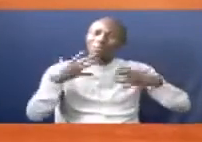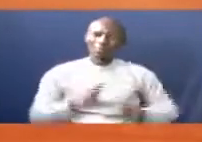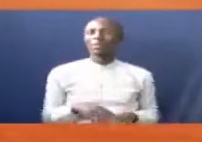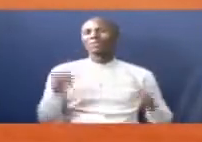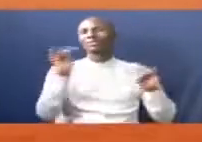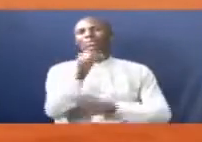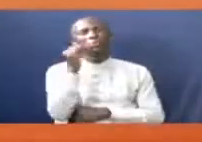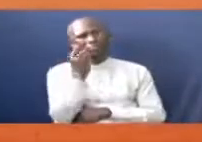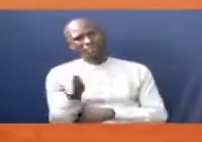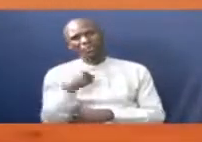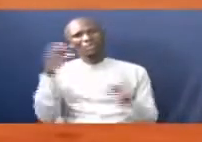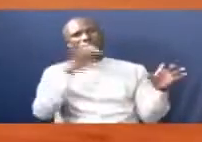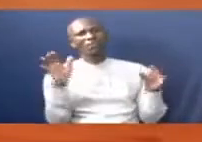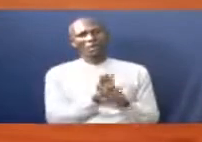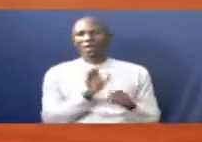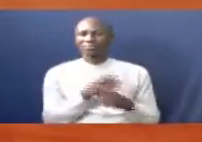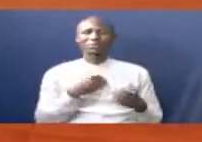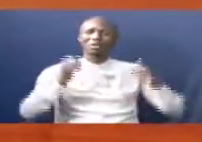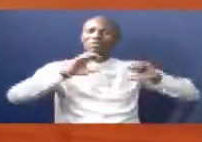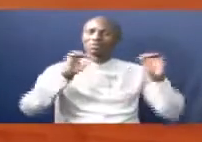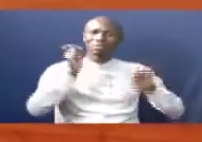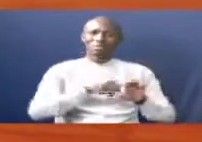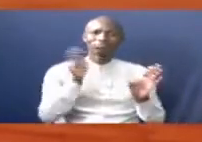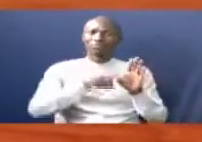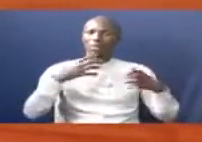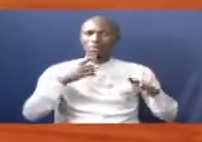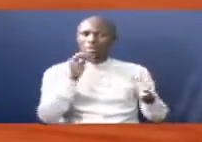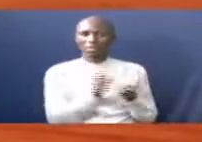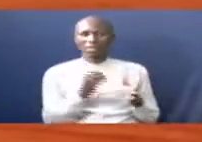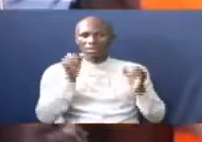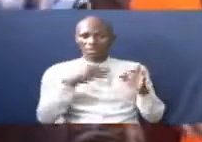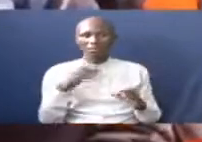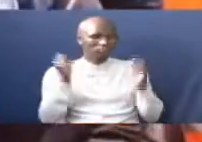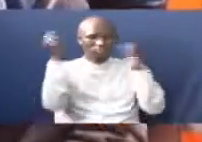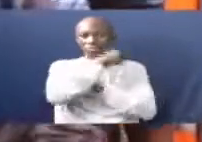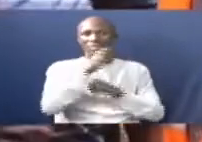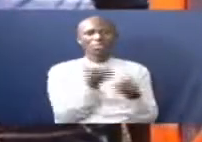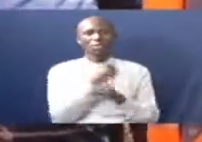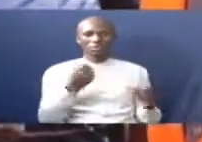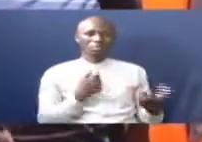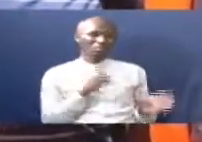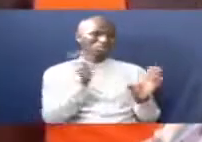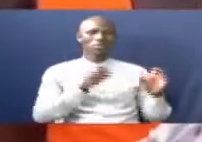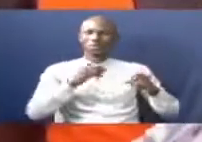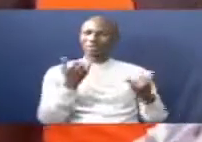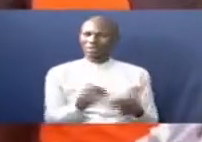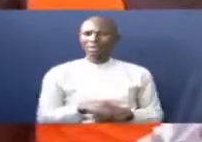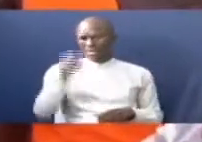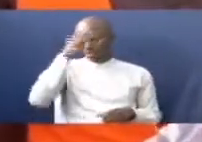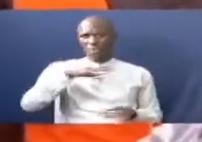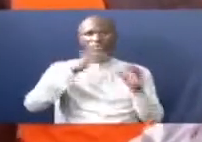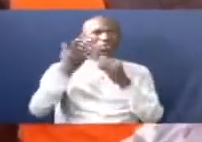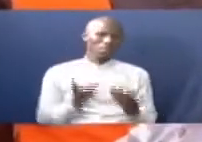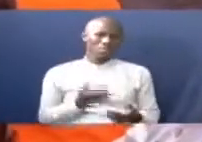mekala amuje ndo thini ndo na te guana ukile wo igwa mundu akagwetha ndu nazuka ya kwegweka ndo ngua to ela ba selekale ndoko